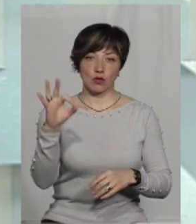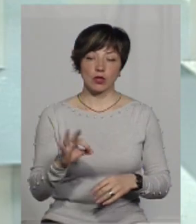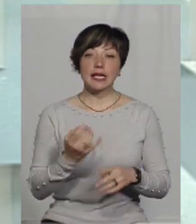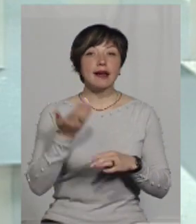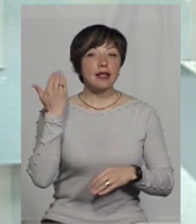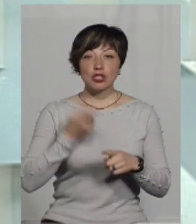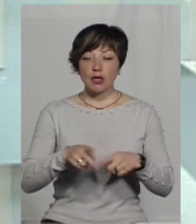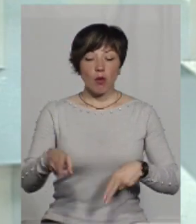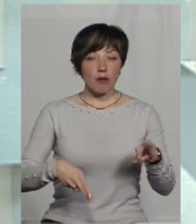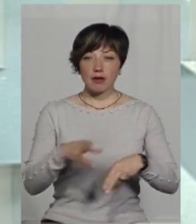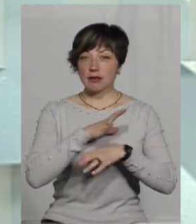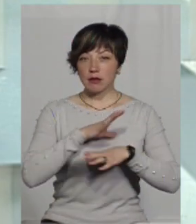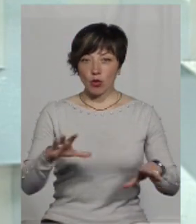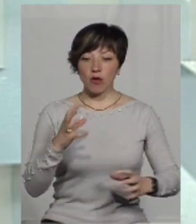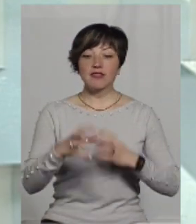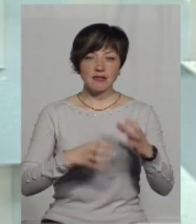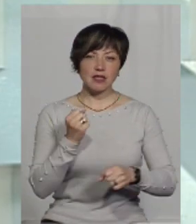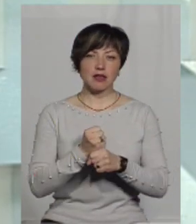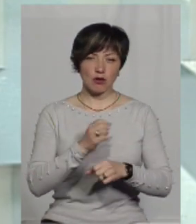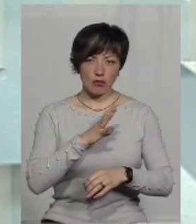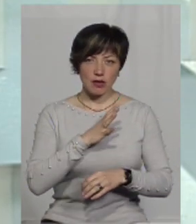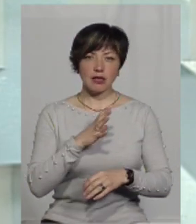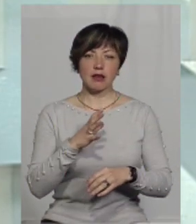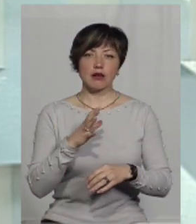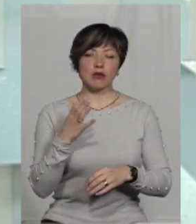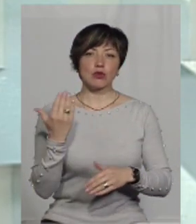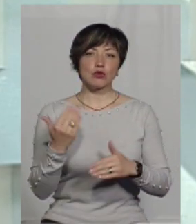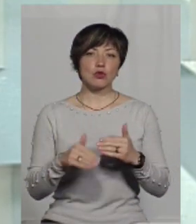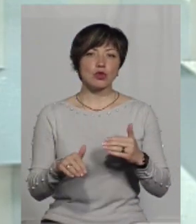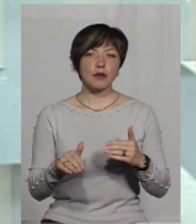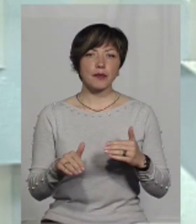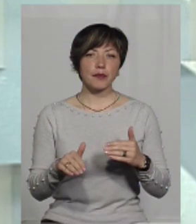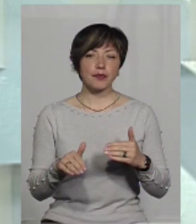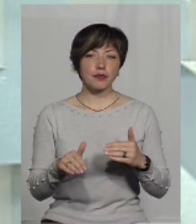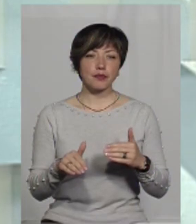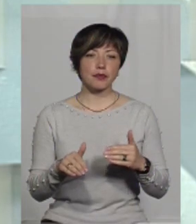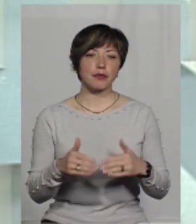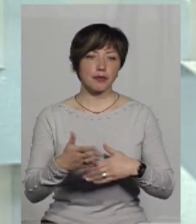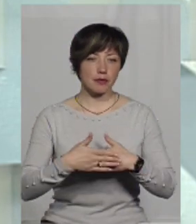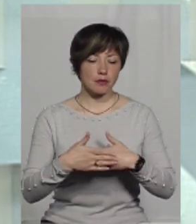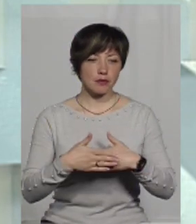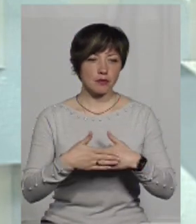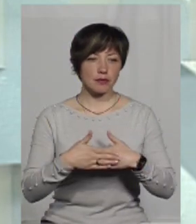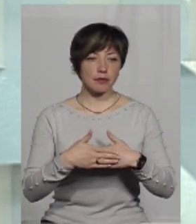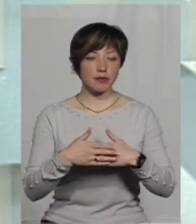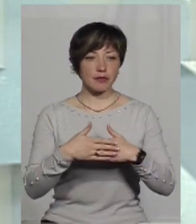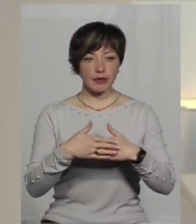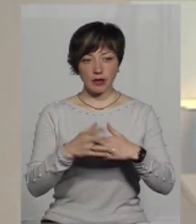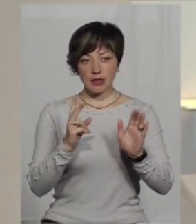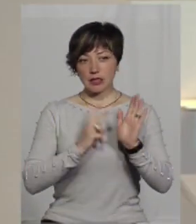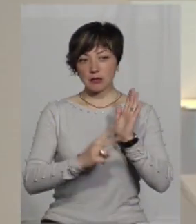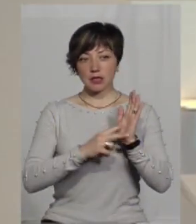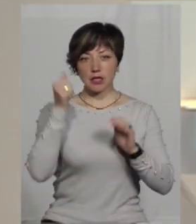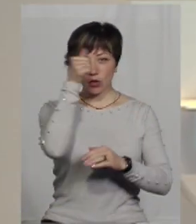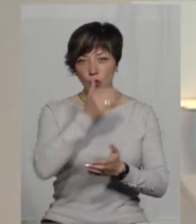Раніше цих операцій не було, в світі вони робилися, це робилися вже до приблизно 50 років.